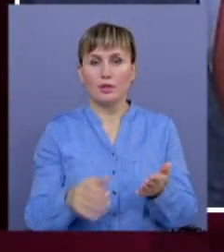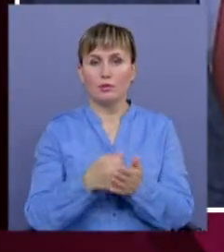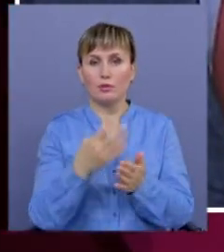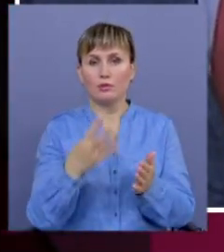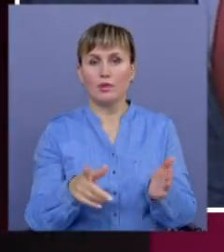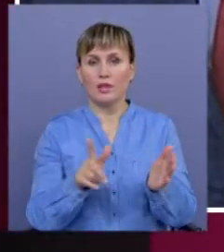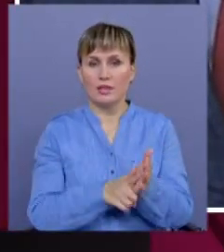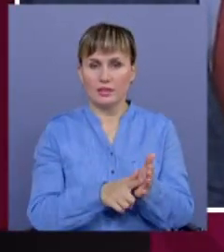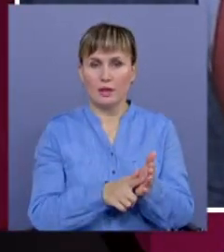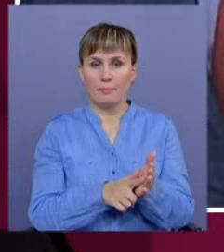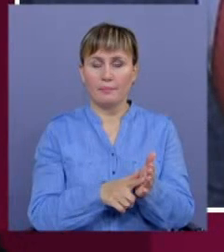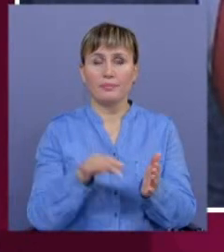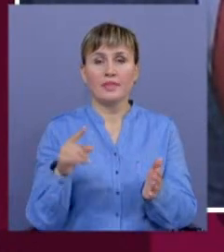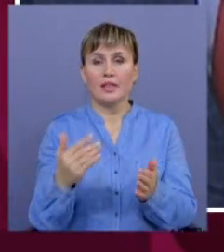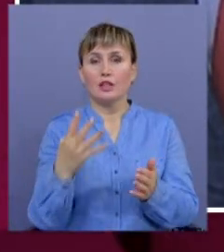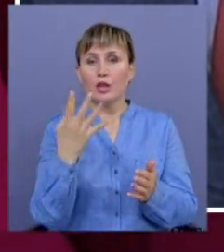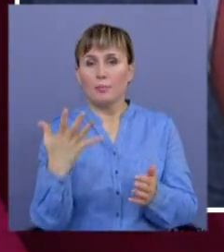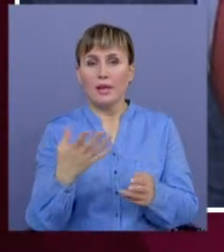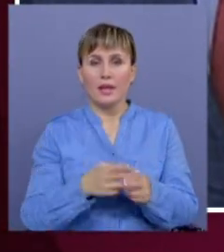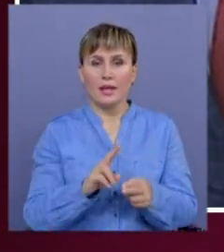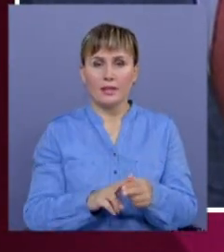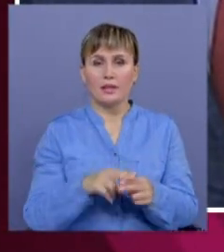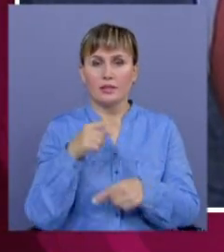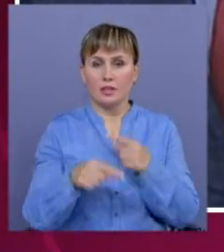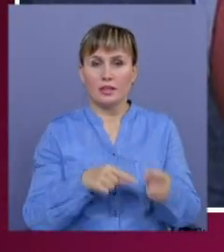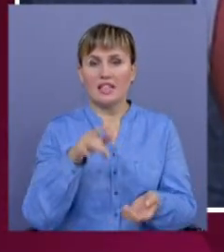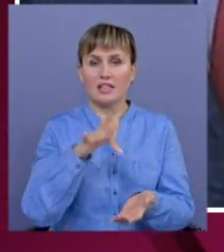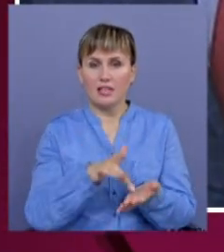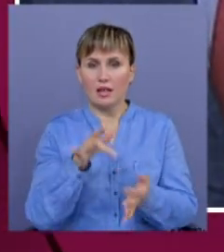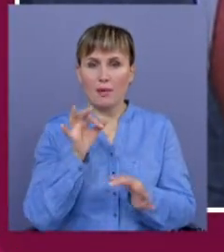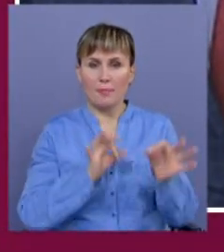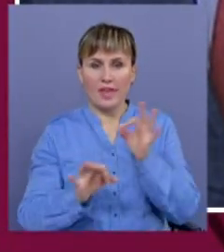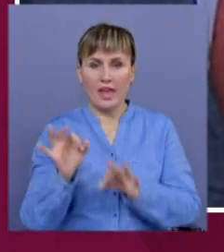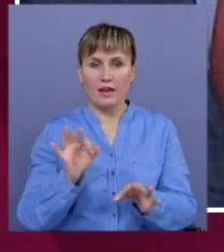47 нозологиям, из них 45 идут через СК-фармацию централизованно.